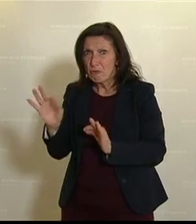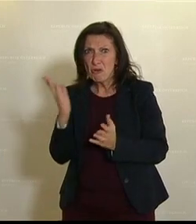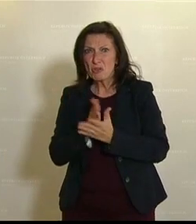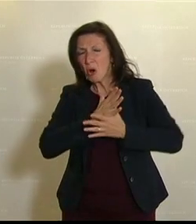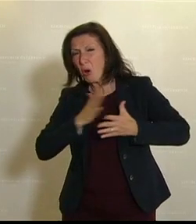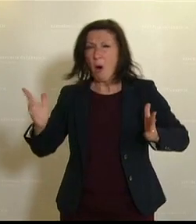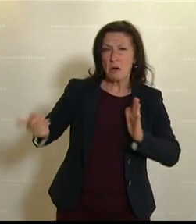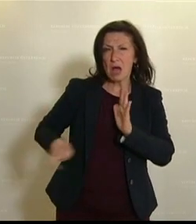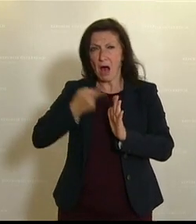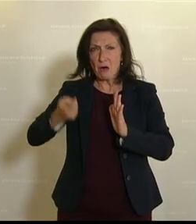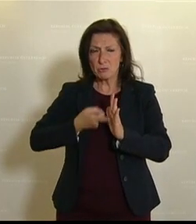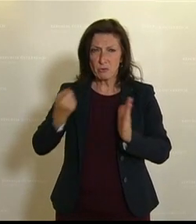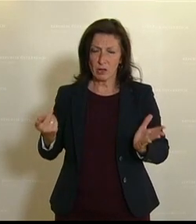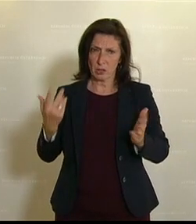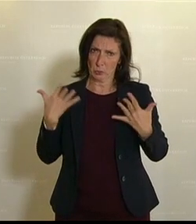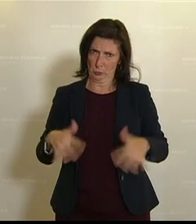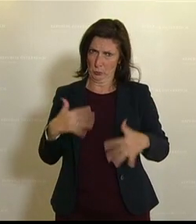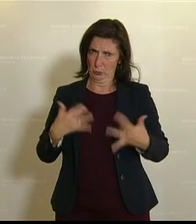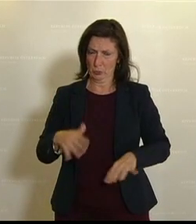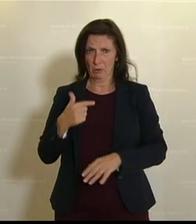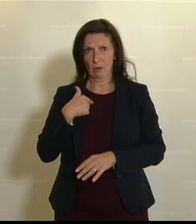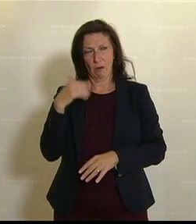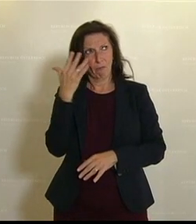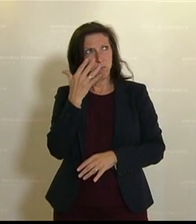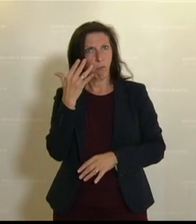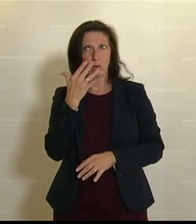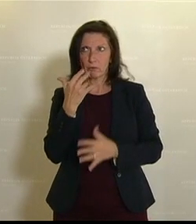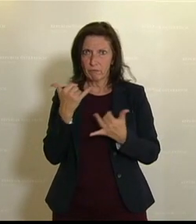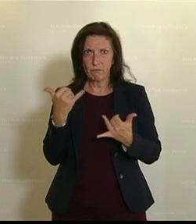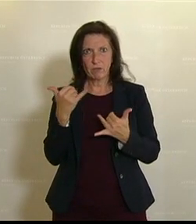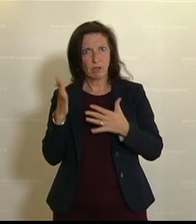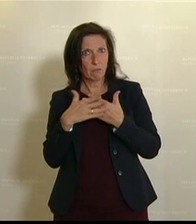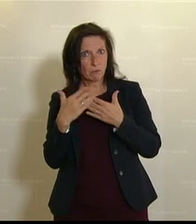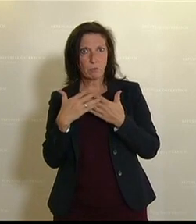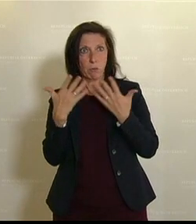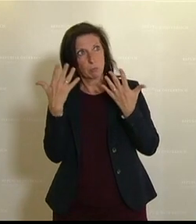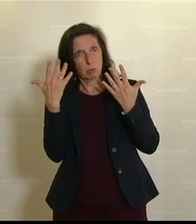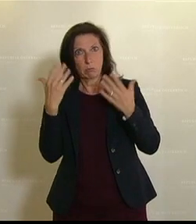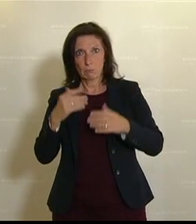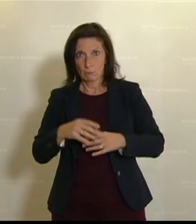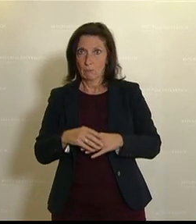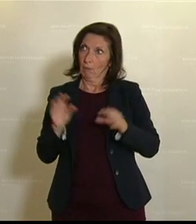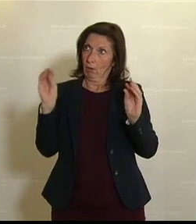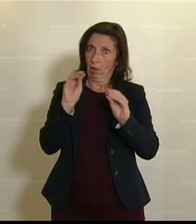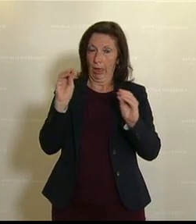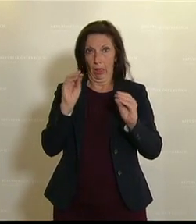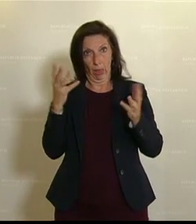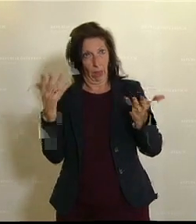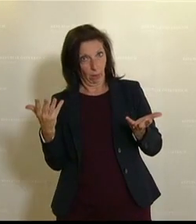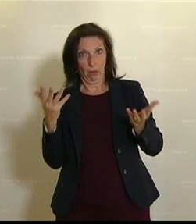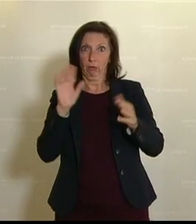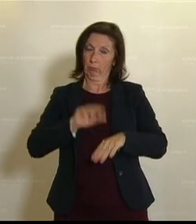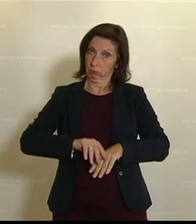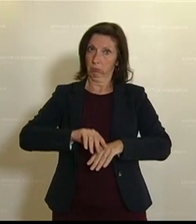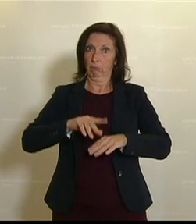für das Ministerium darstellt, dann möchte ich mir nicht ausmalen, wie Sie überfordert gewesen wären, wenn Sie den Einsatz nicht so langfristig